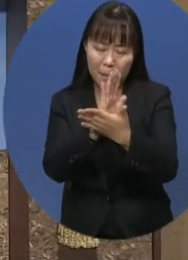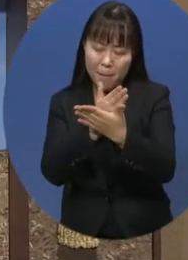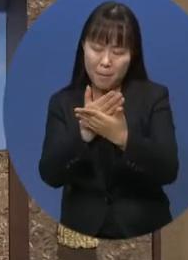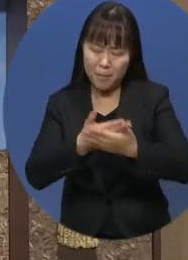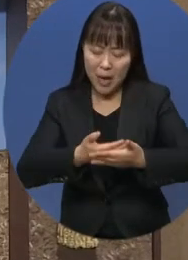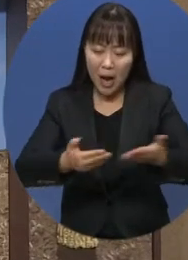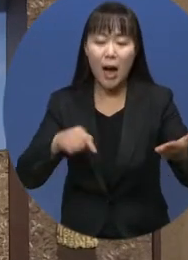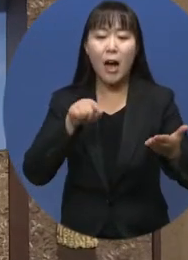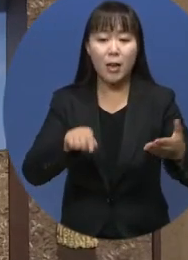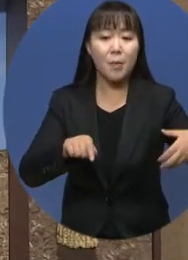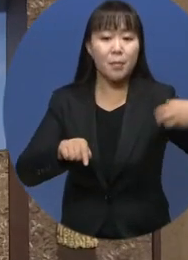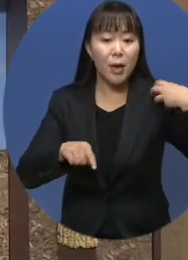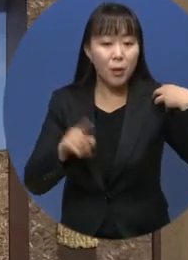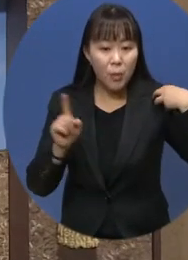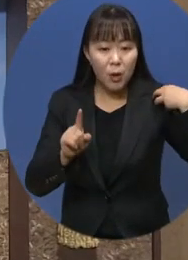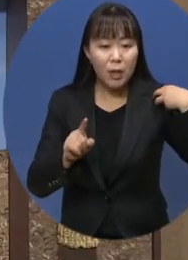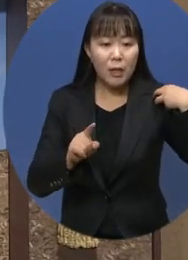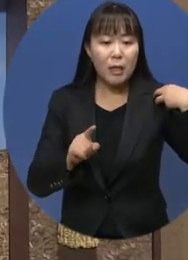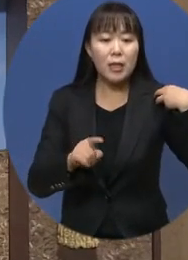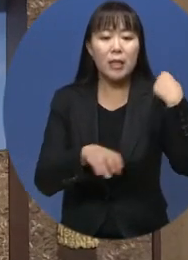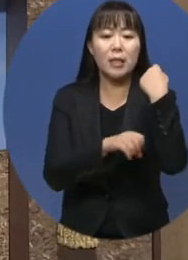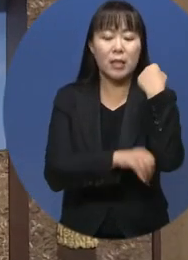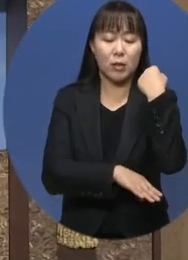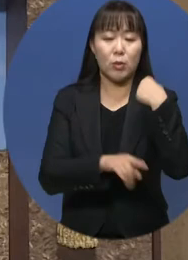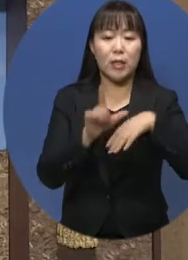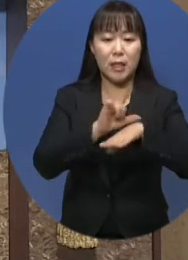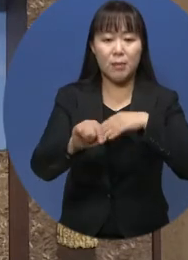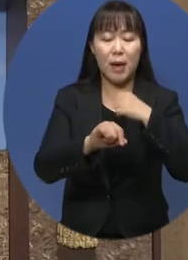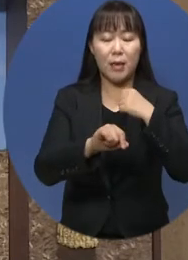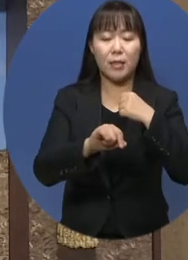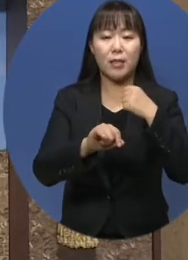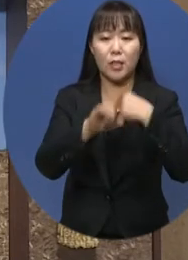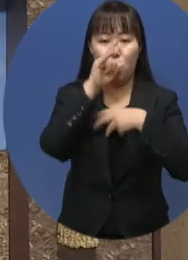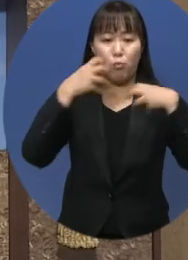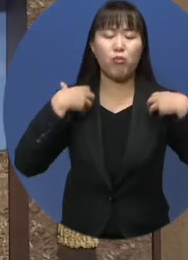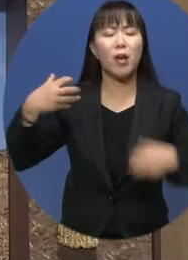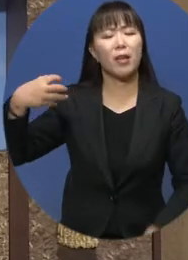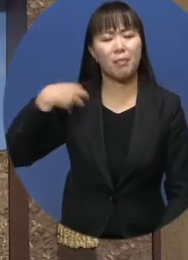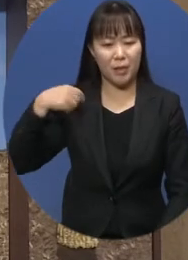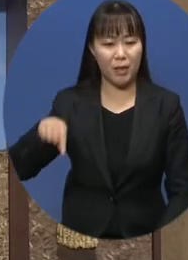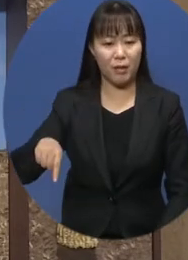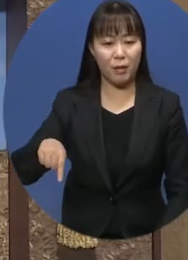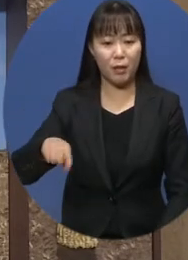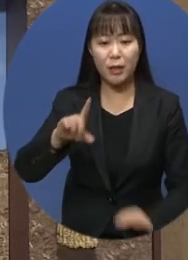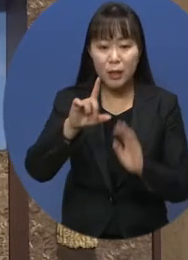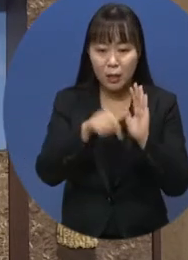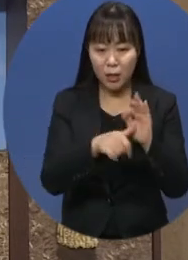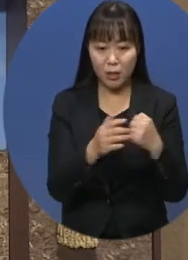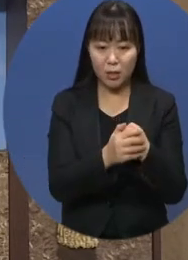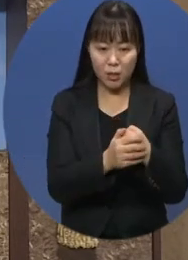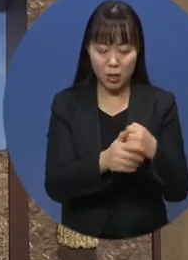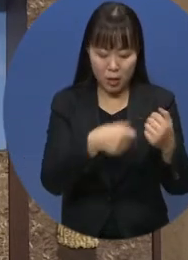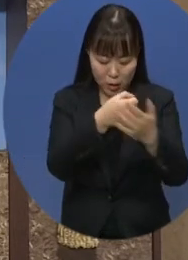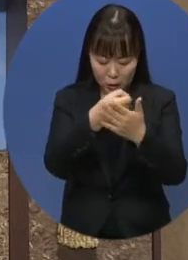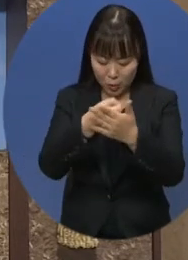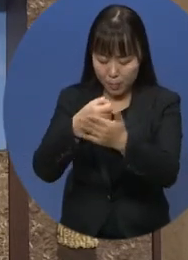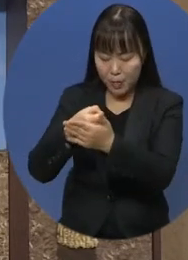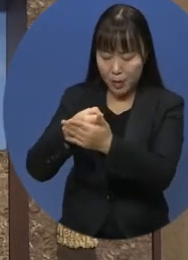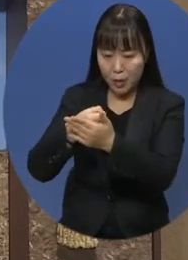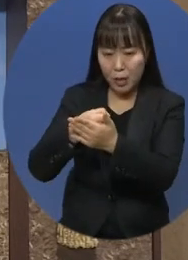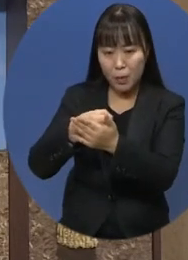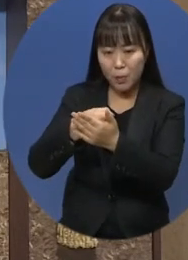전달하고 챙기는 것은 기초 지방자치단체 9 리즈가 할 일이에요 예 구리 지가 할 때 정해진 수치나